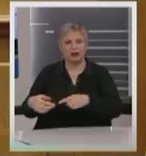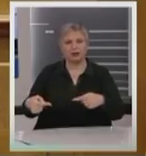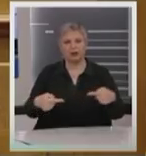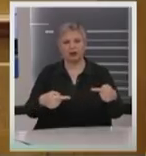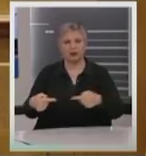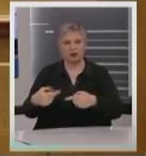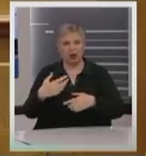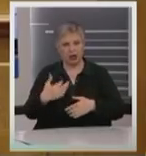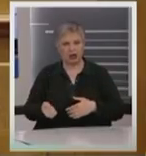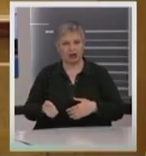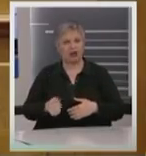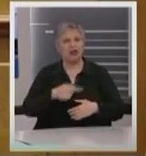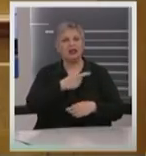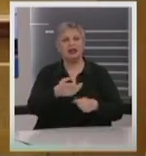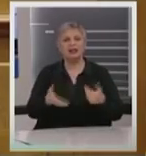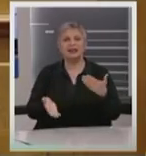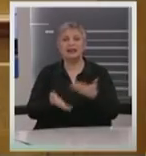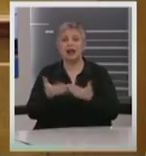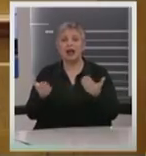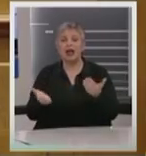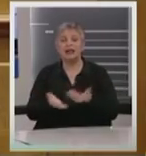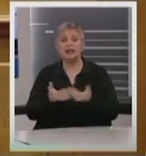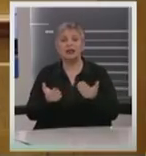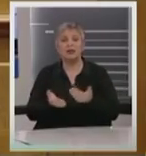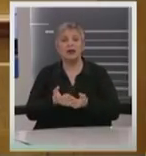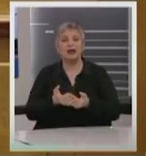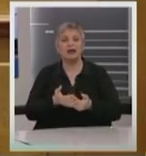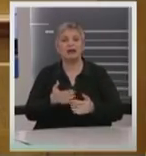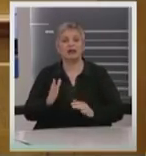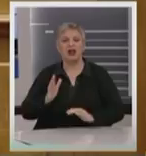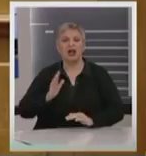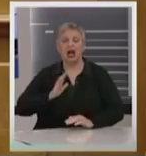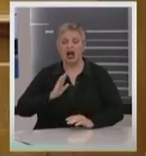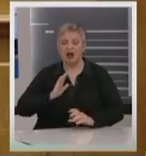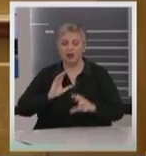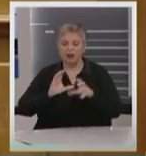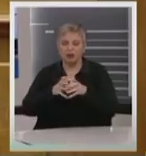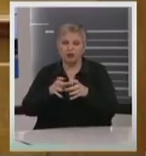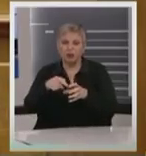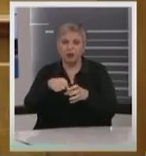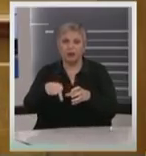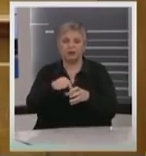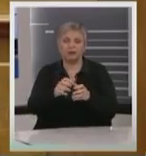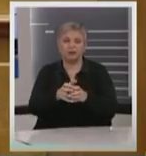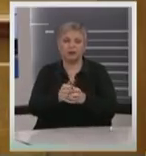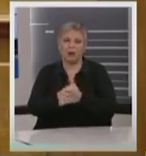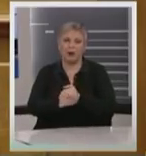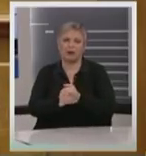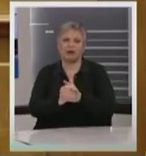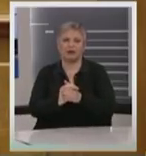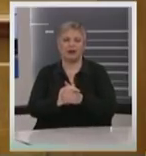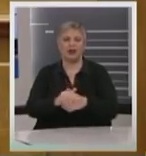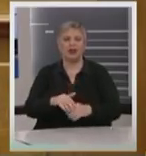μια νέα ολιγαρχία, στην οποία επιτρέψατε να πλουτίσει και να ελέγξει κρίσιμους τομείς, ώστε